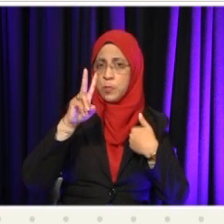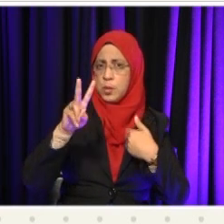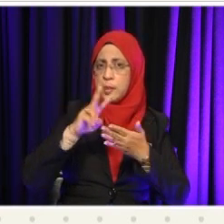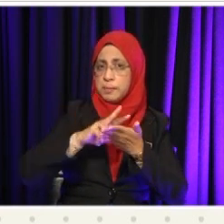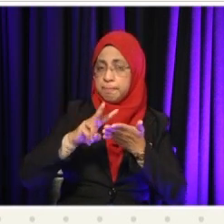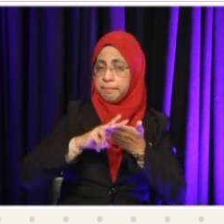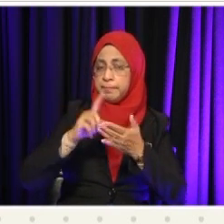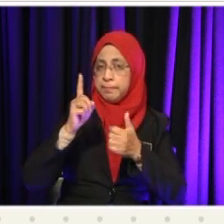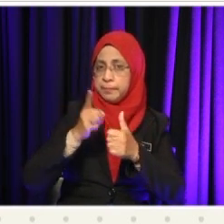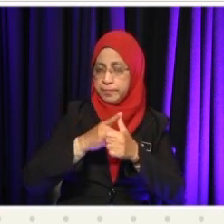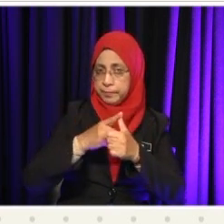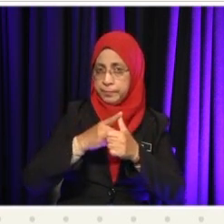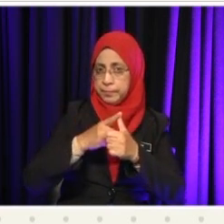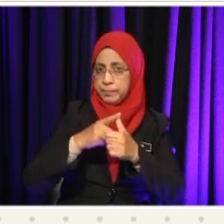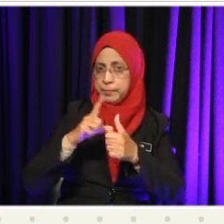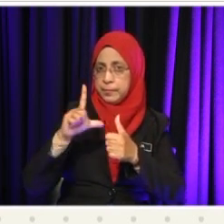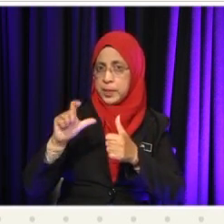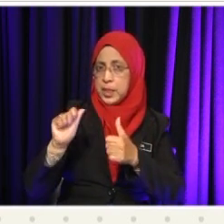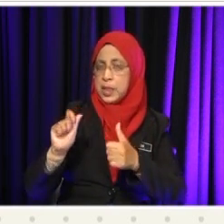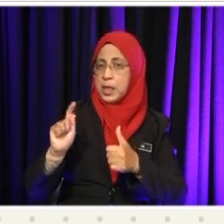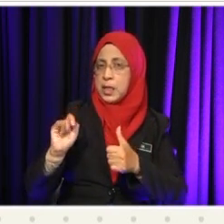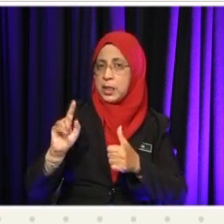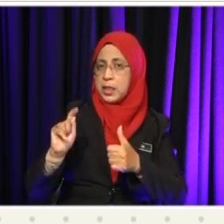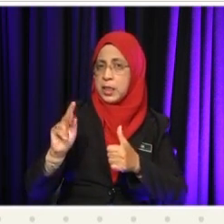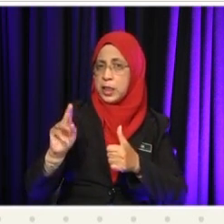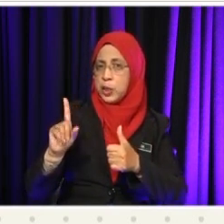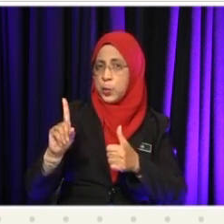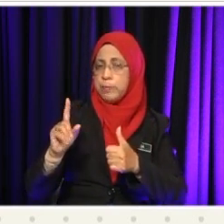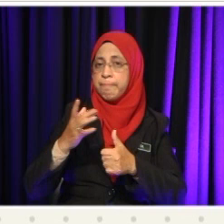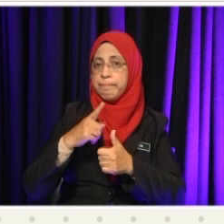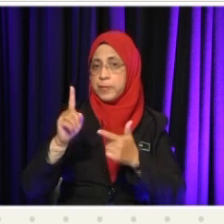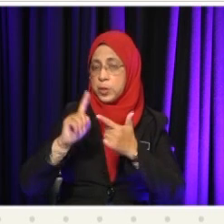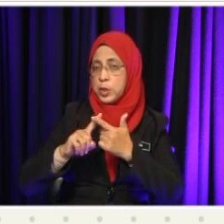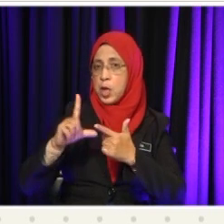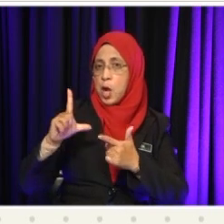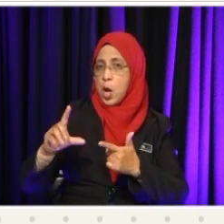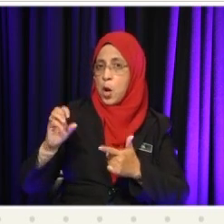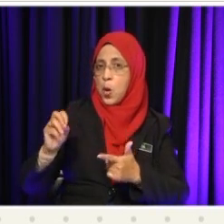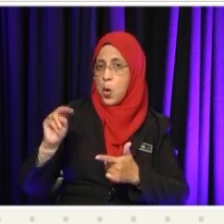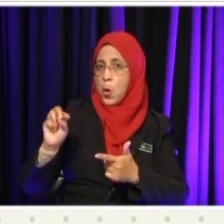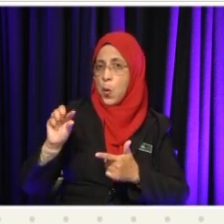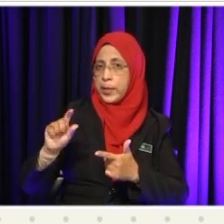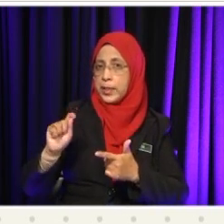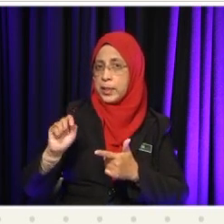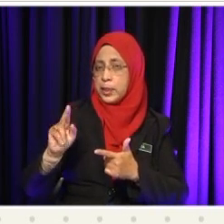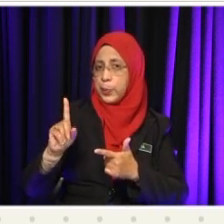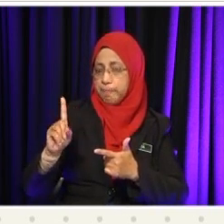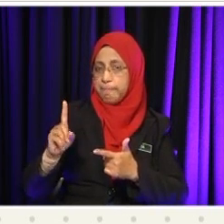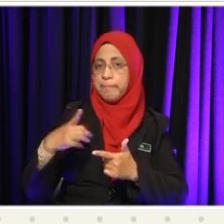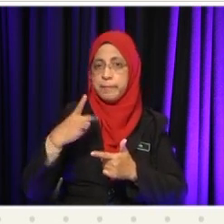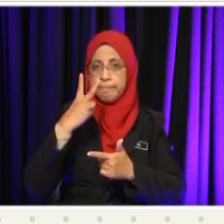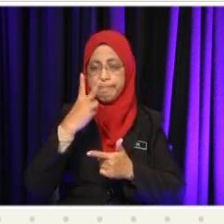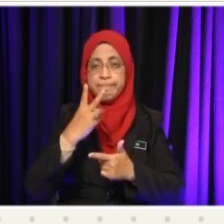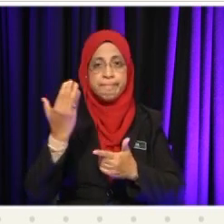yang pertama adalah yang kedua adalah ah nanti kita akan kita akan pergi dengan